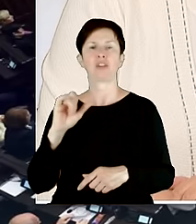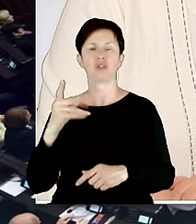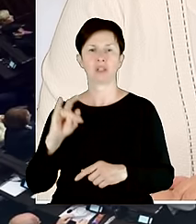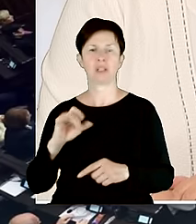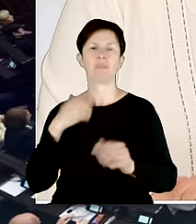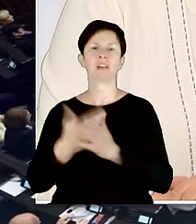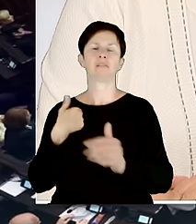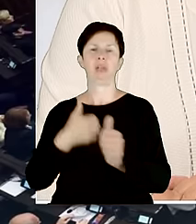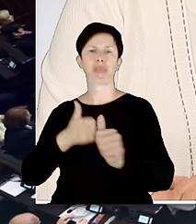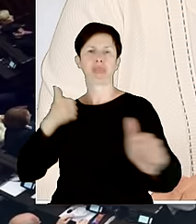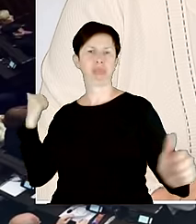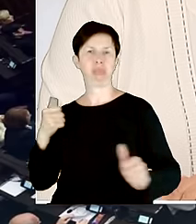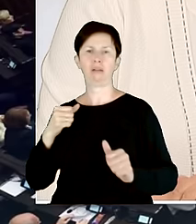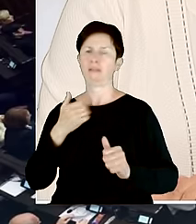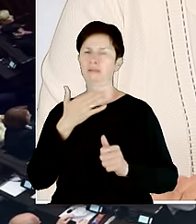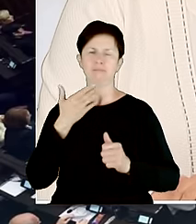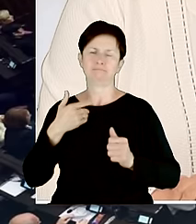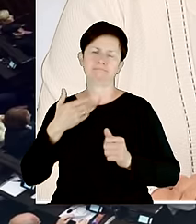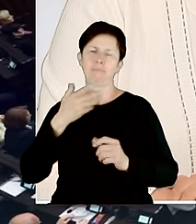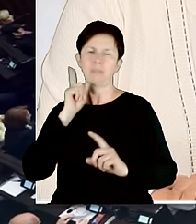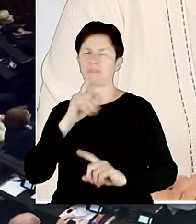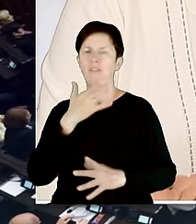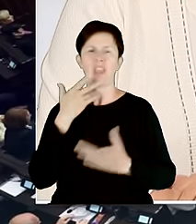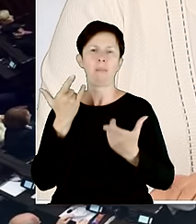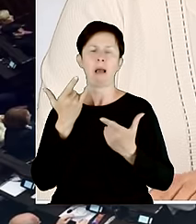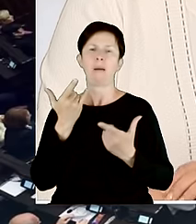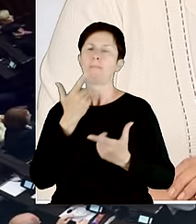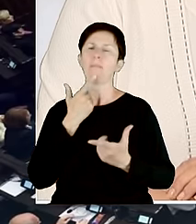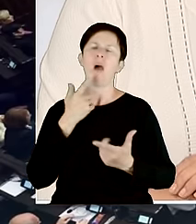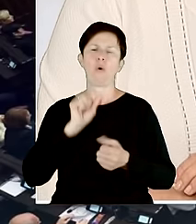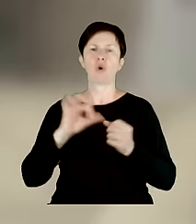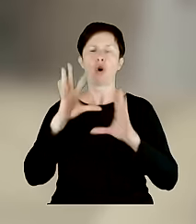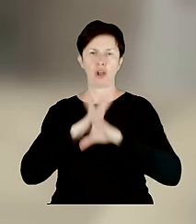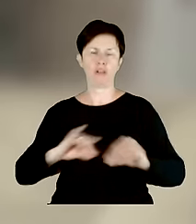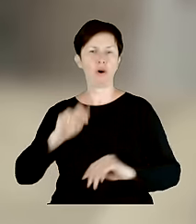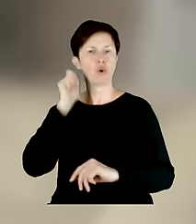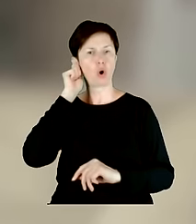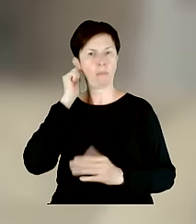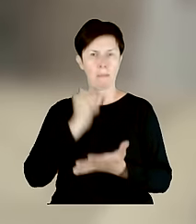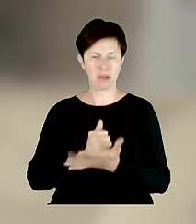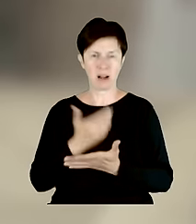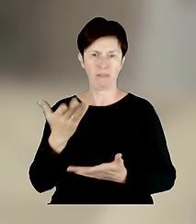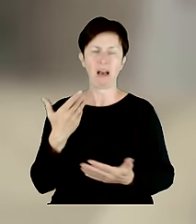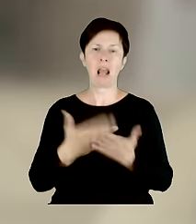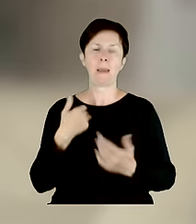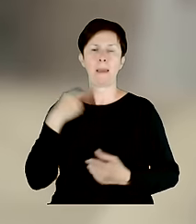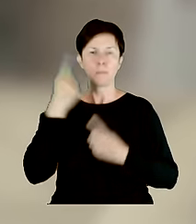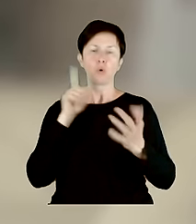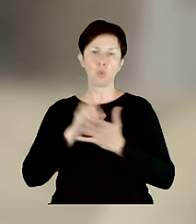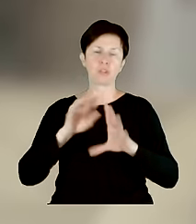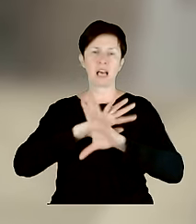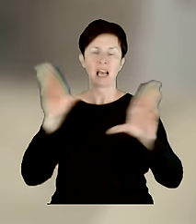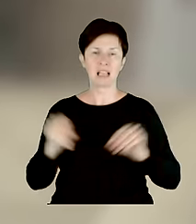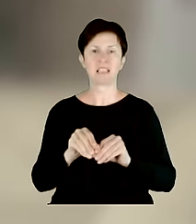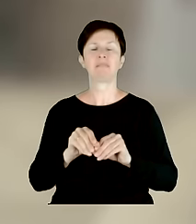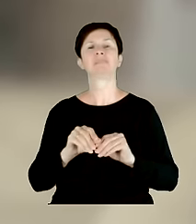praw kobiet. Ale wierzę w to, że uda się wypracować takie wspólne stanowisko komisji, które być